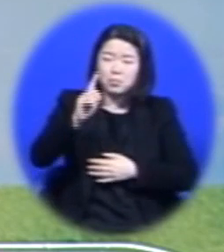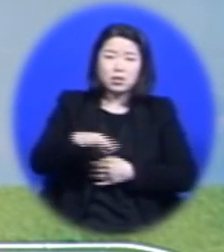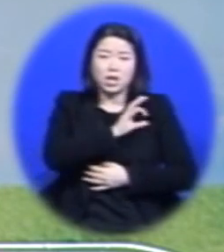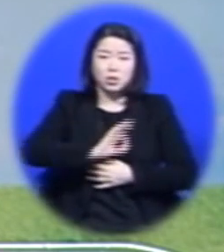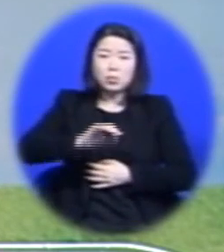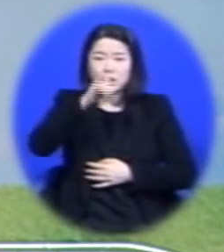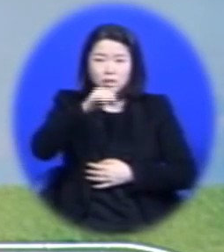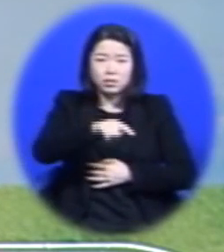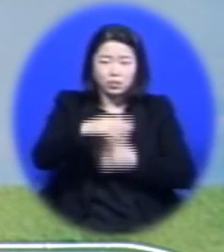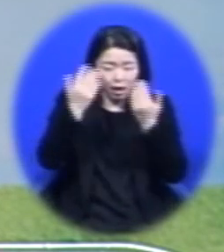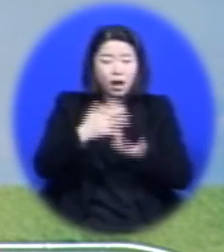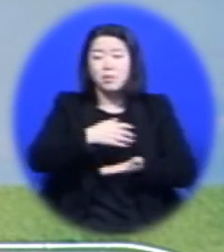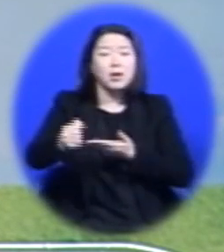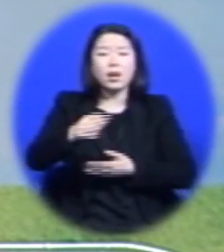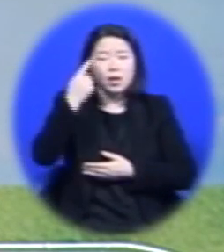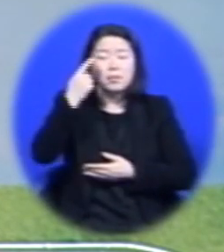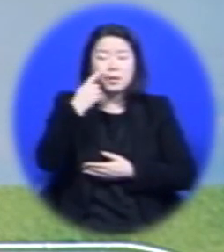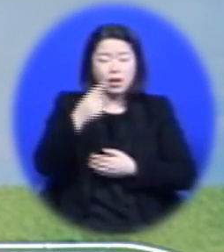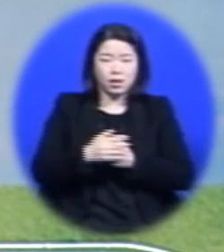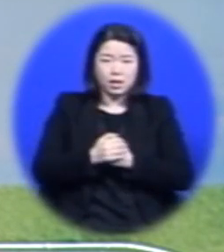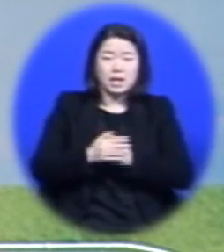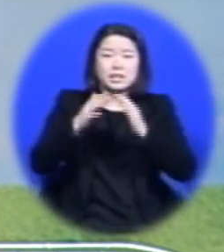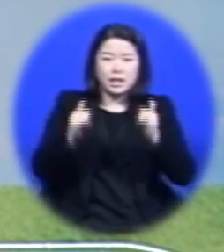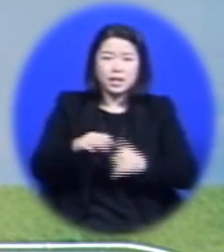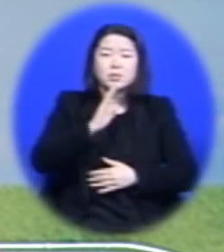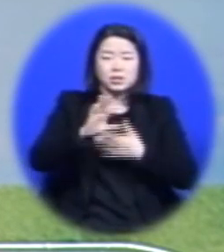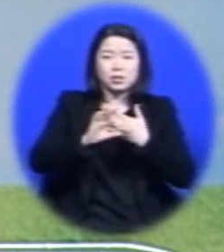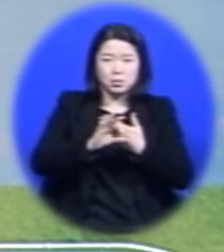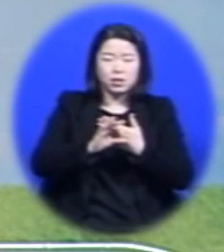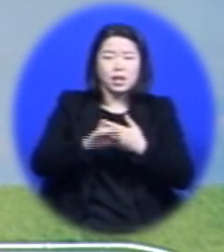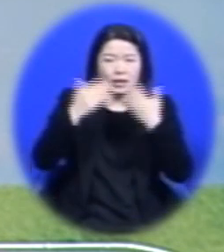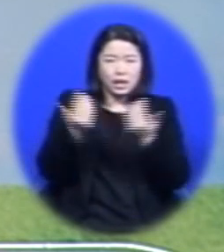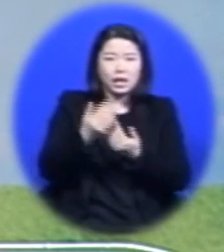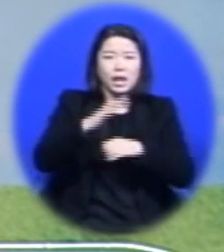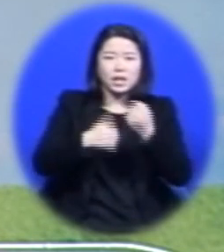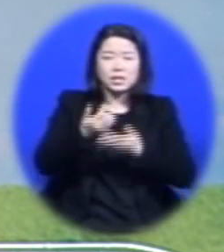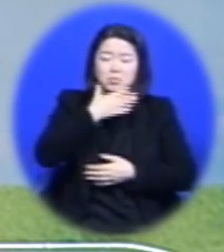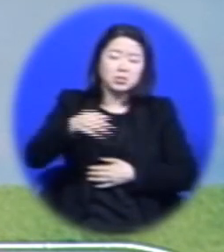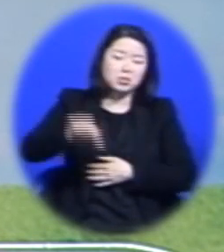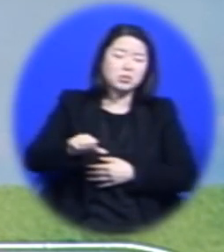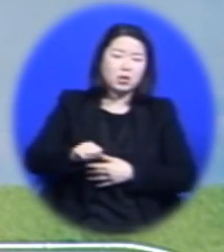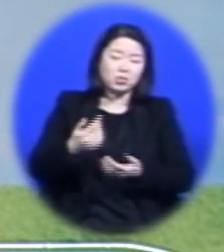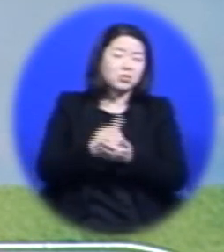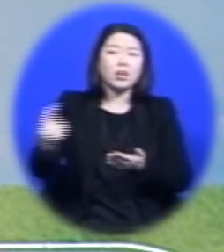욥의 있는 것을 빼자 가보세요 사람은 그러면 다 나는 저주하고 떠납니다